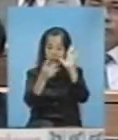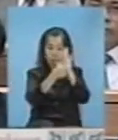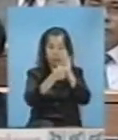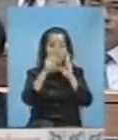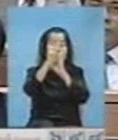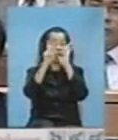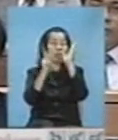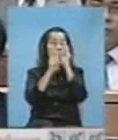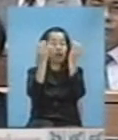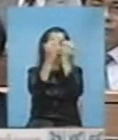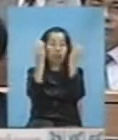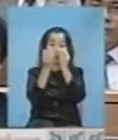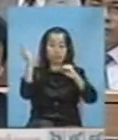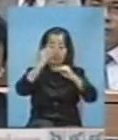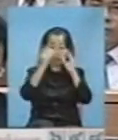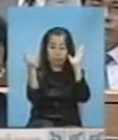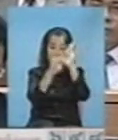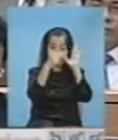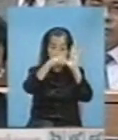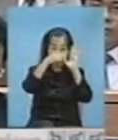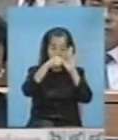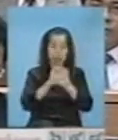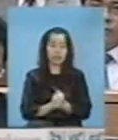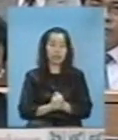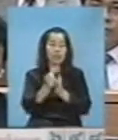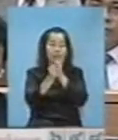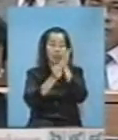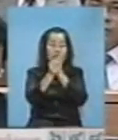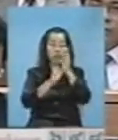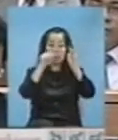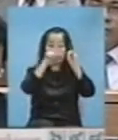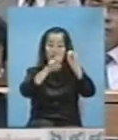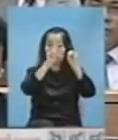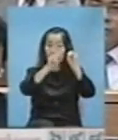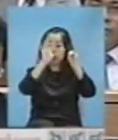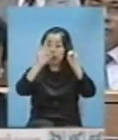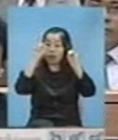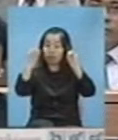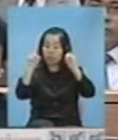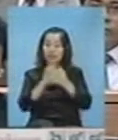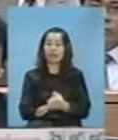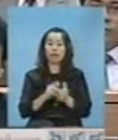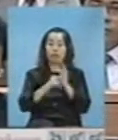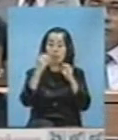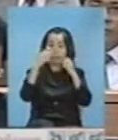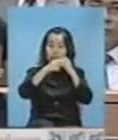ฉบับแก้ไขเพิ่มเติมฉบับปัจจุบันเนี่ยครับสองแก้มาตรา291ว่าท่านจะไม่แตะส